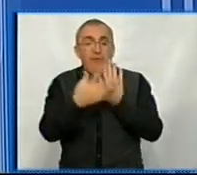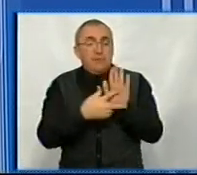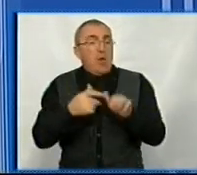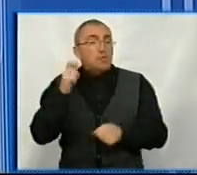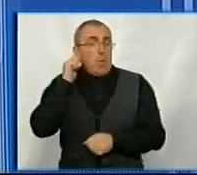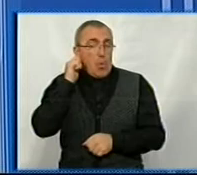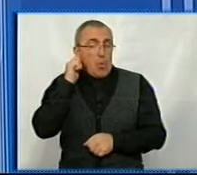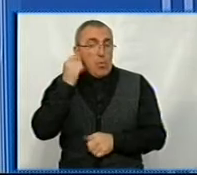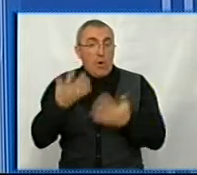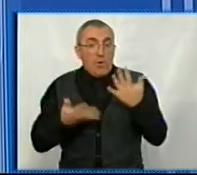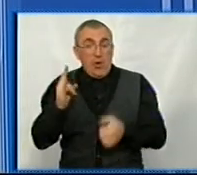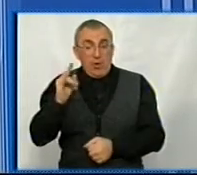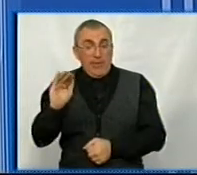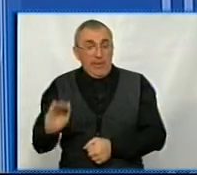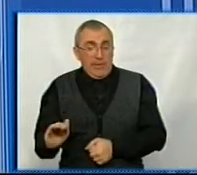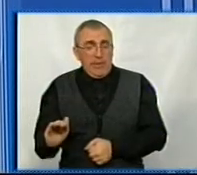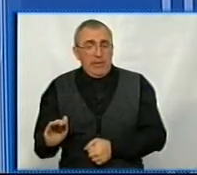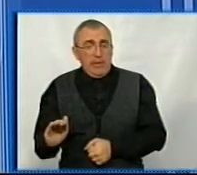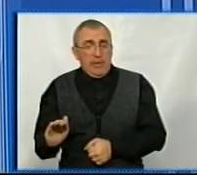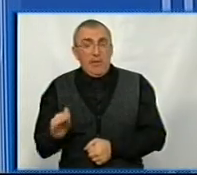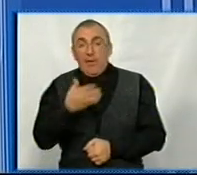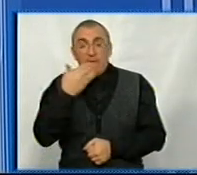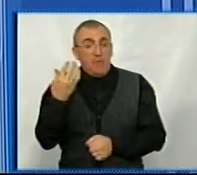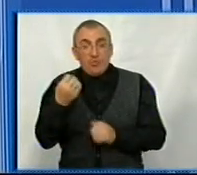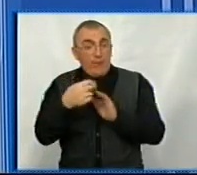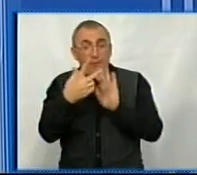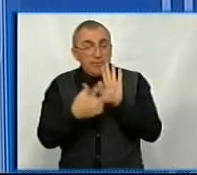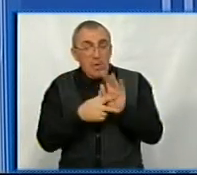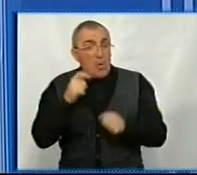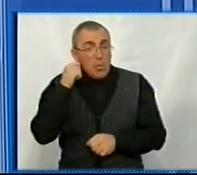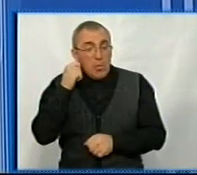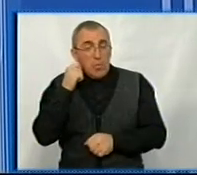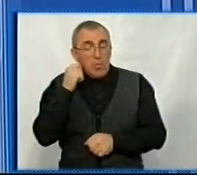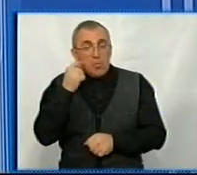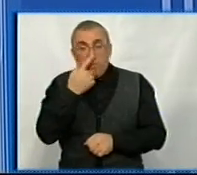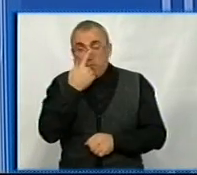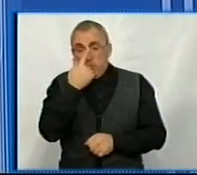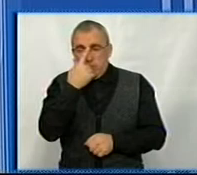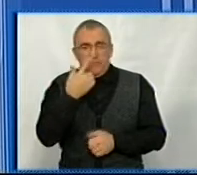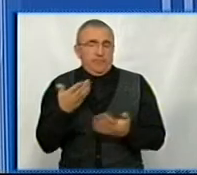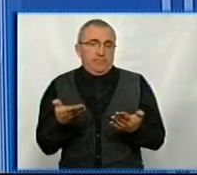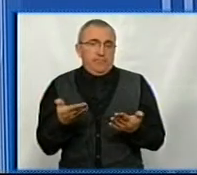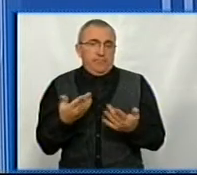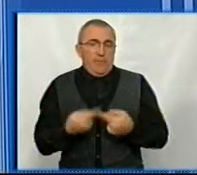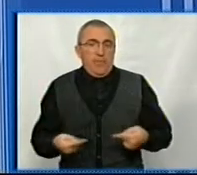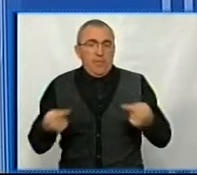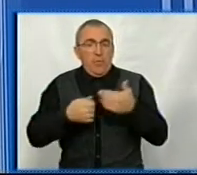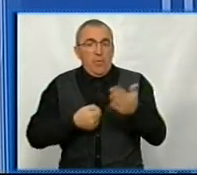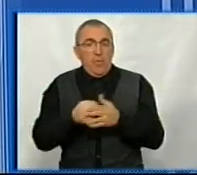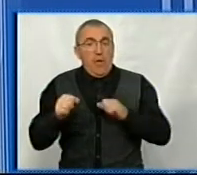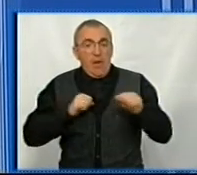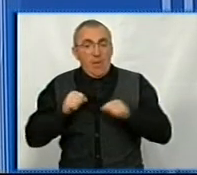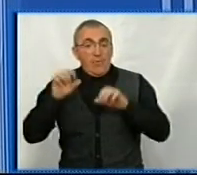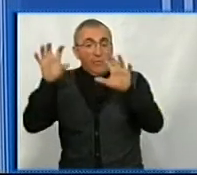років. Якщо дитині немає ще 18 років, то відповідно до